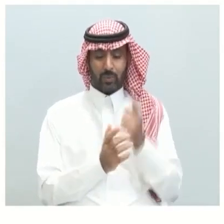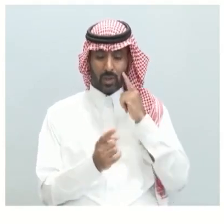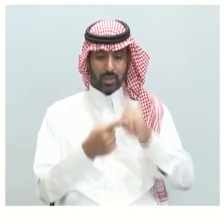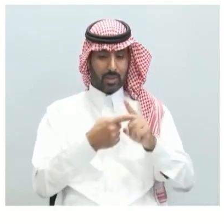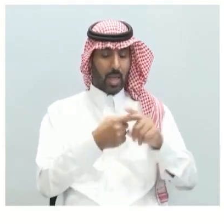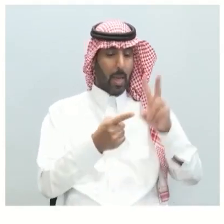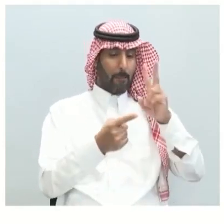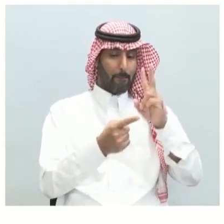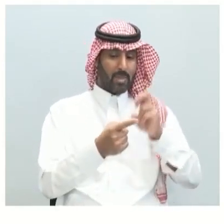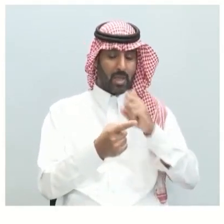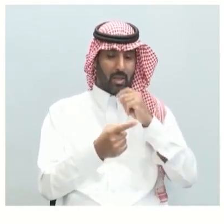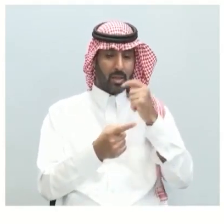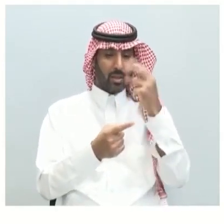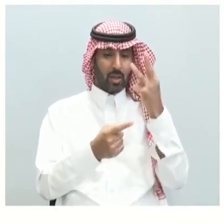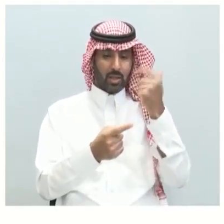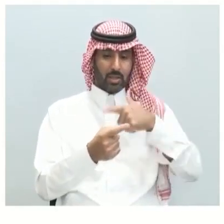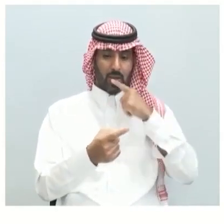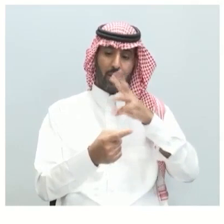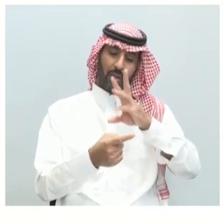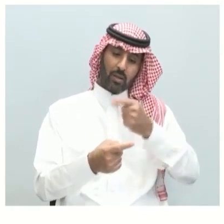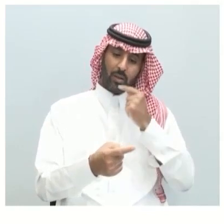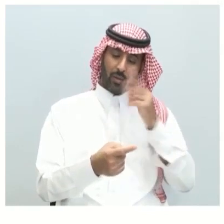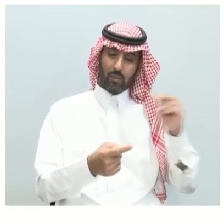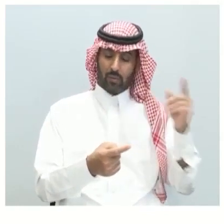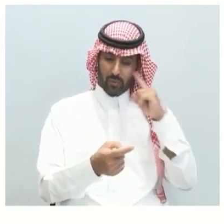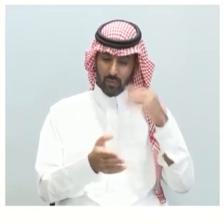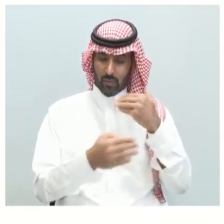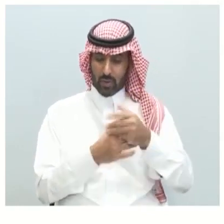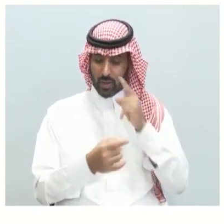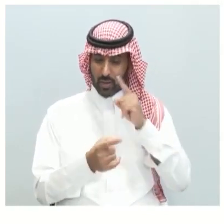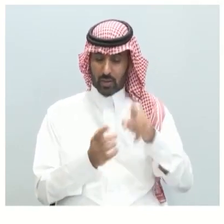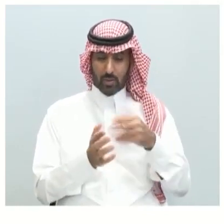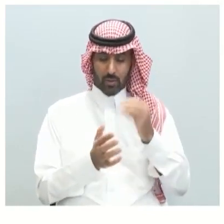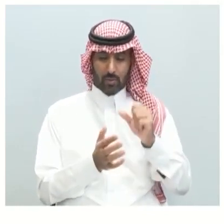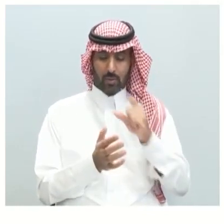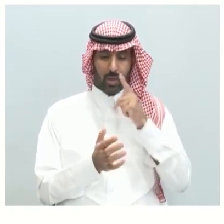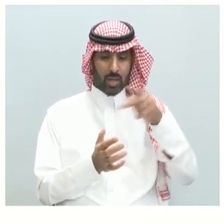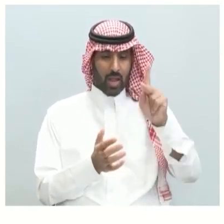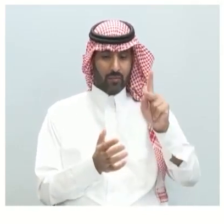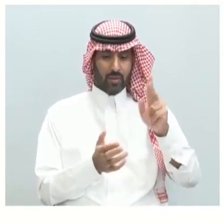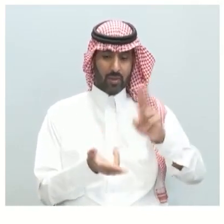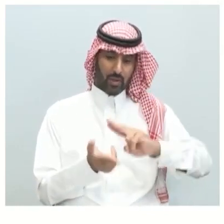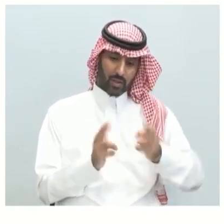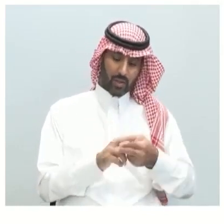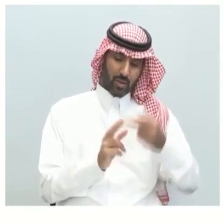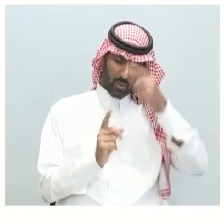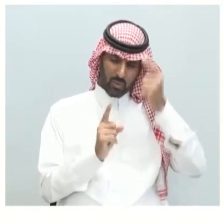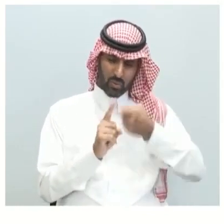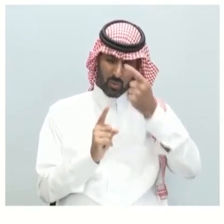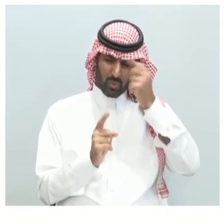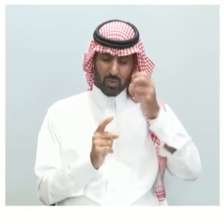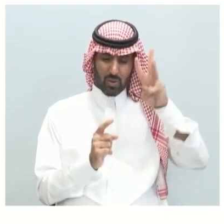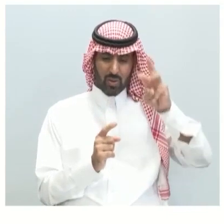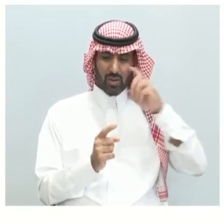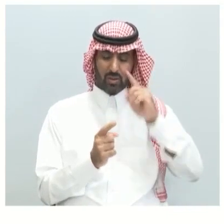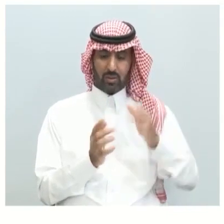عليها 273 اذا ستعطينا نفس القيمه 273 ولكن الوحده ستكون كالفن هنا درجه الحراره الثانيه 30